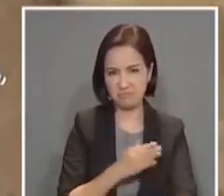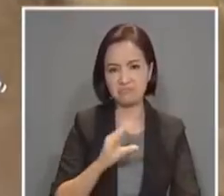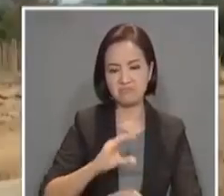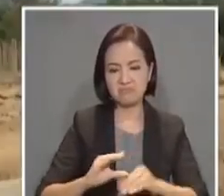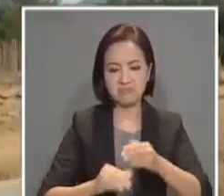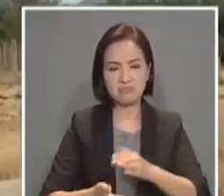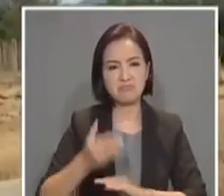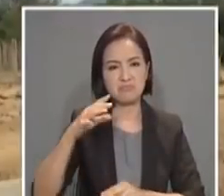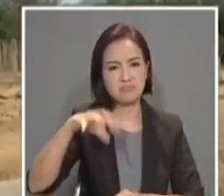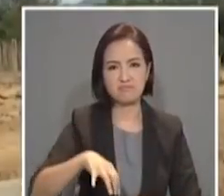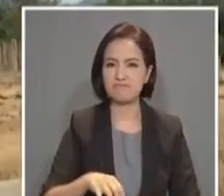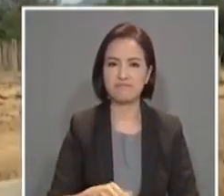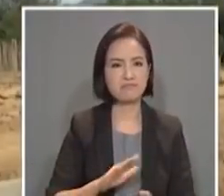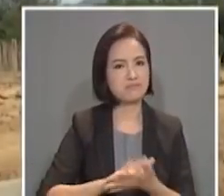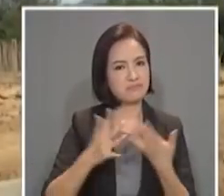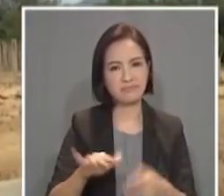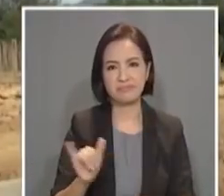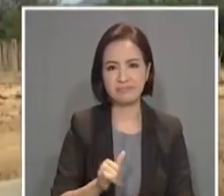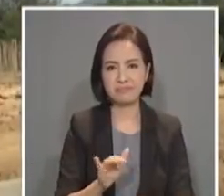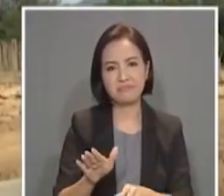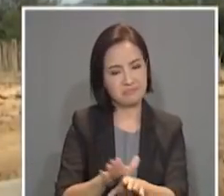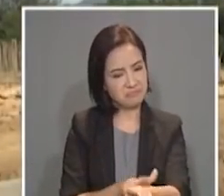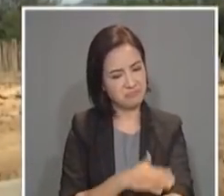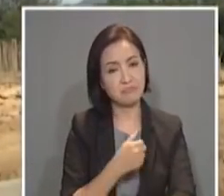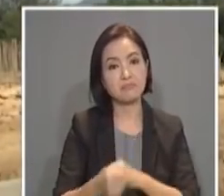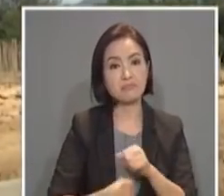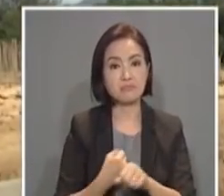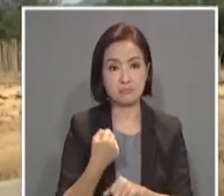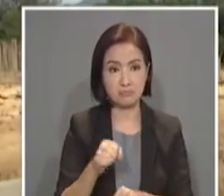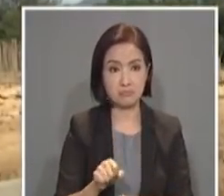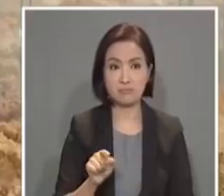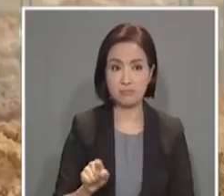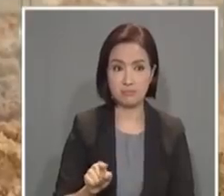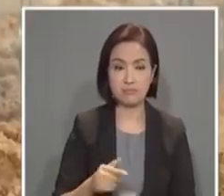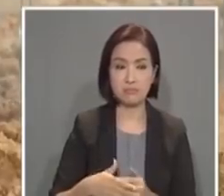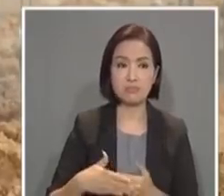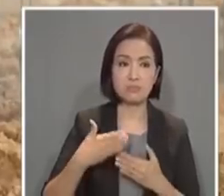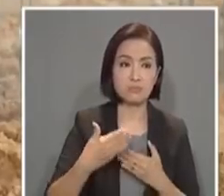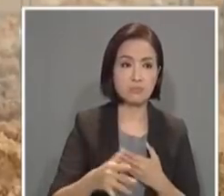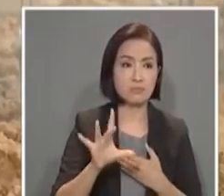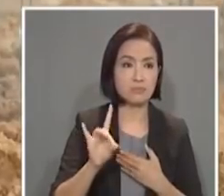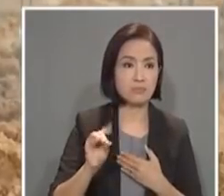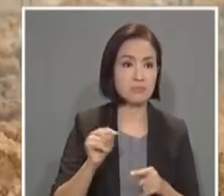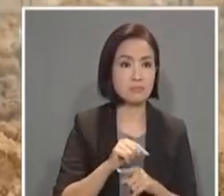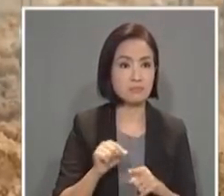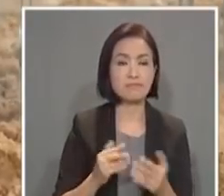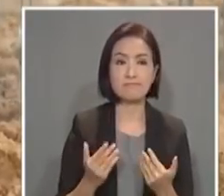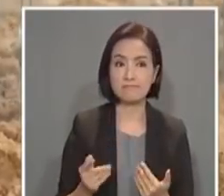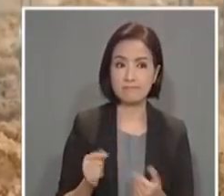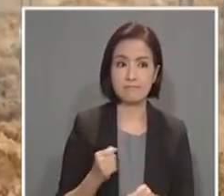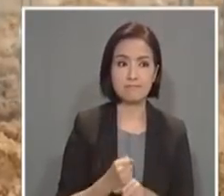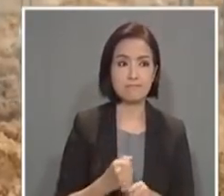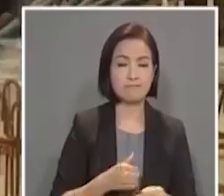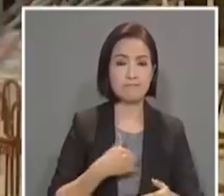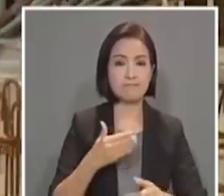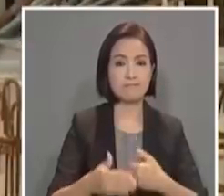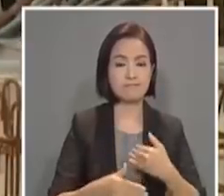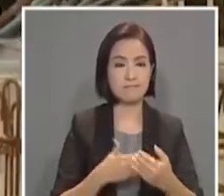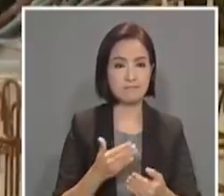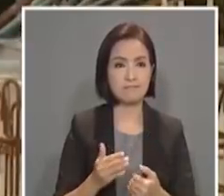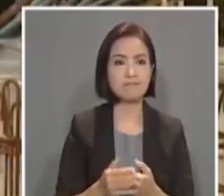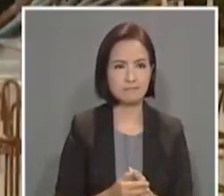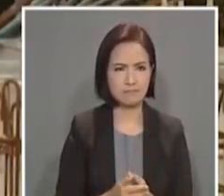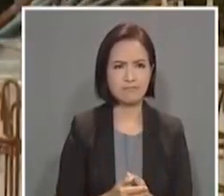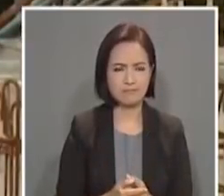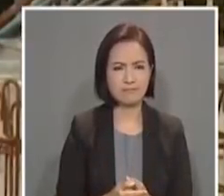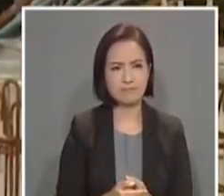ปีแต่จนถึงขณะนี้โครงการมีความก้าวหน้าไปแล้วกว่า80%และการก่อสร้างได้ดำเนินการมาจนถึงระยะก่อน